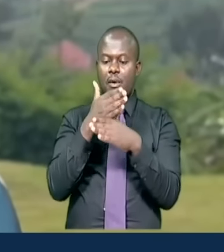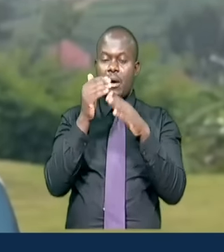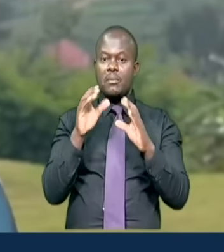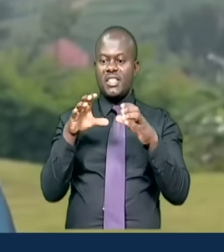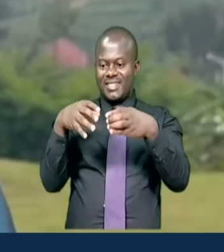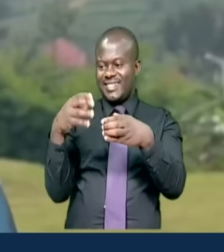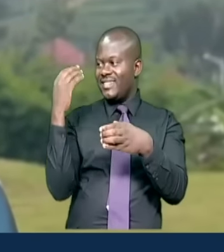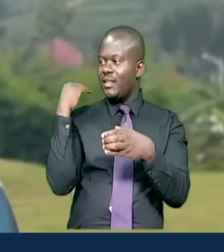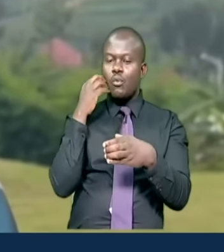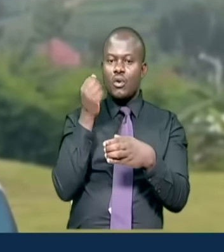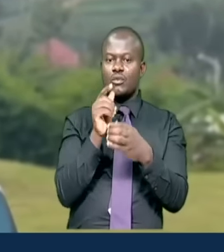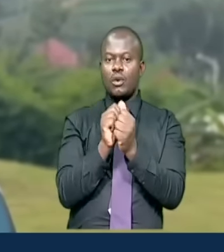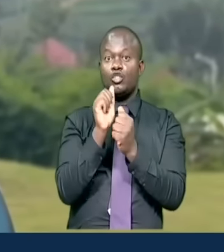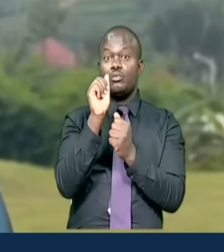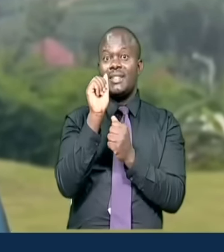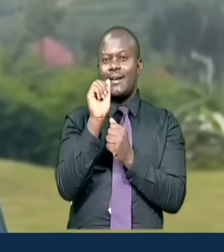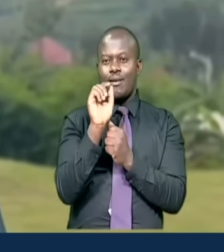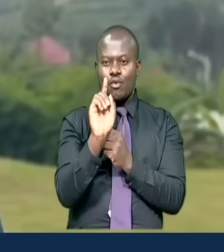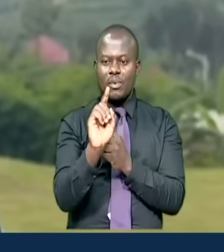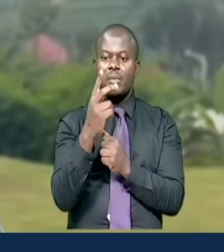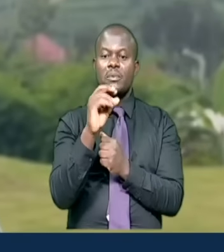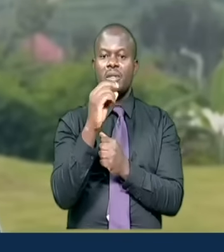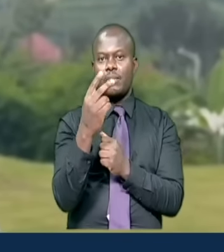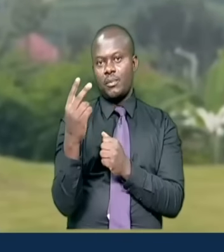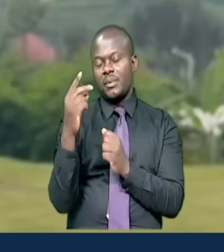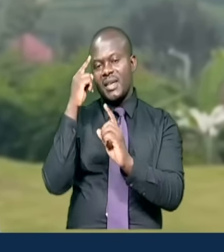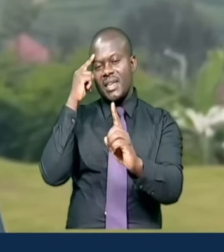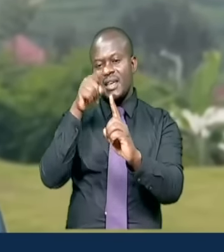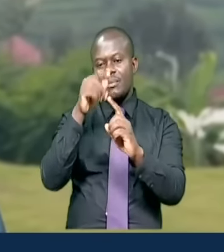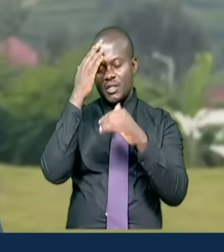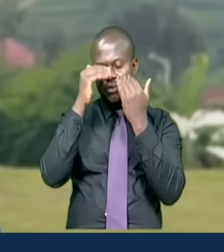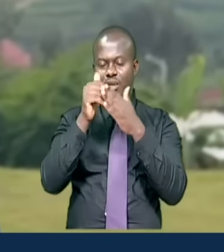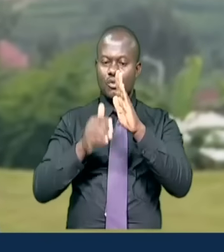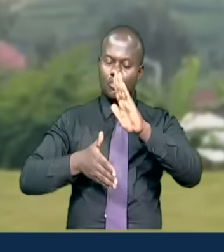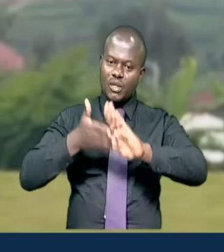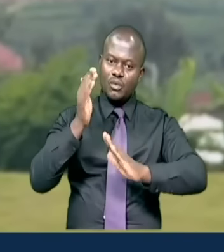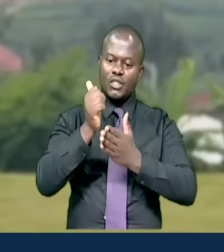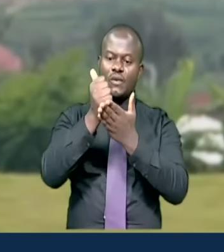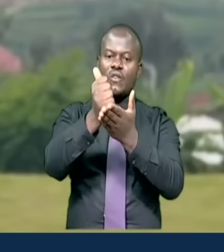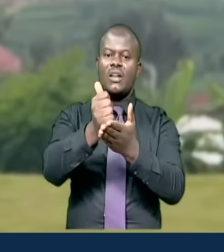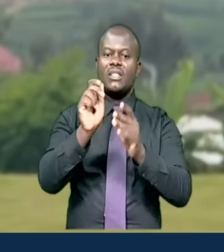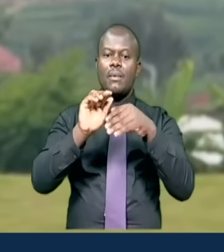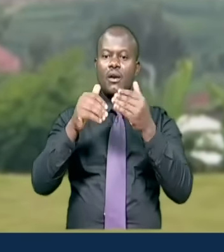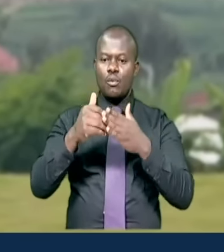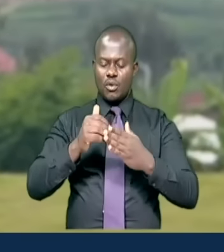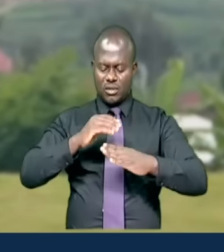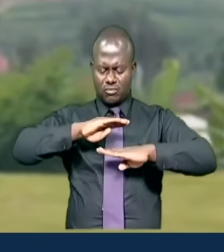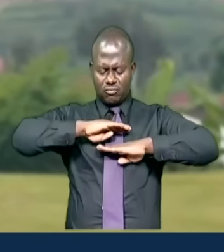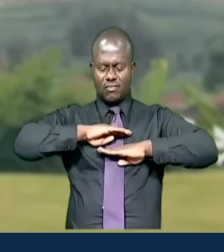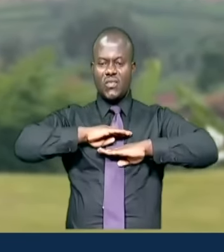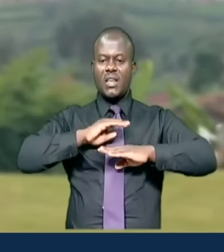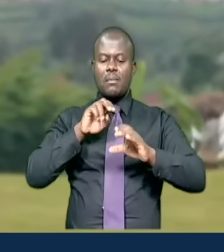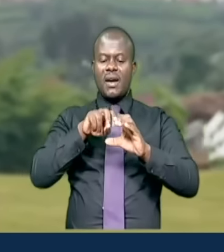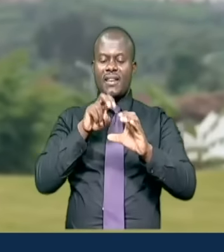k'ubushyingo 2022 igamije kugira ngo twihutishe gufasha abaturage kwigira bakikura